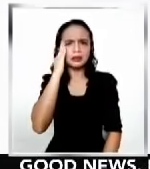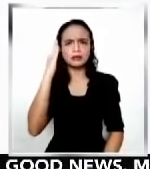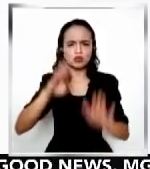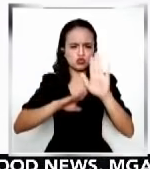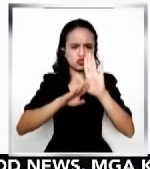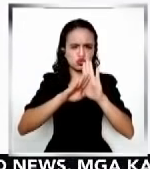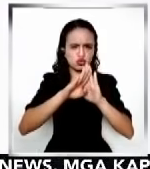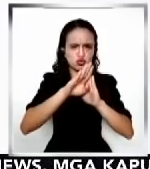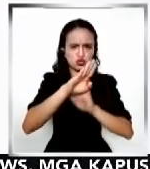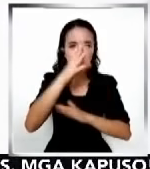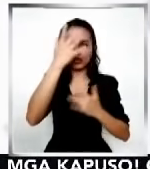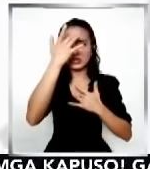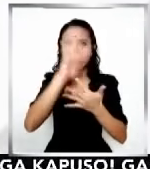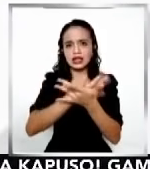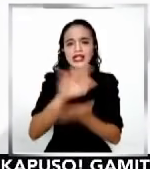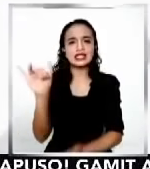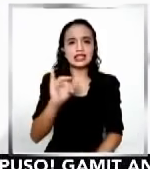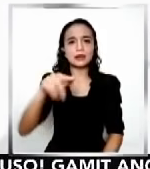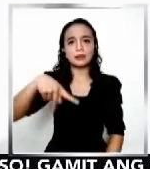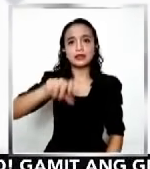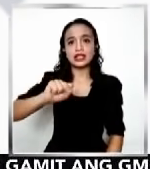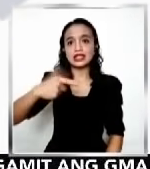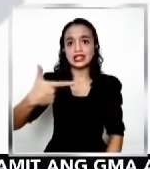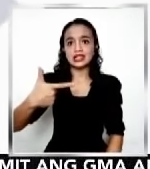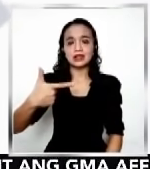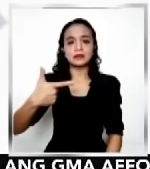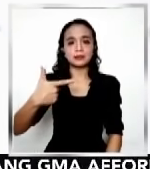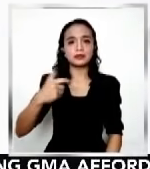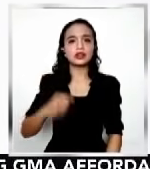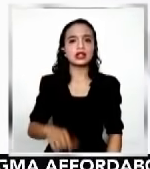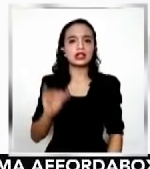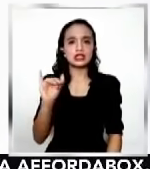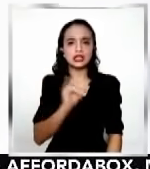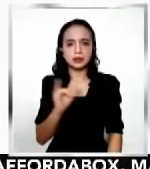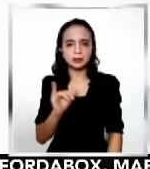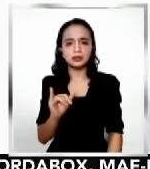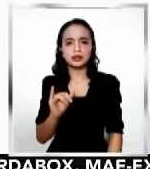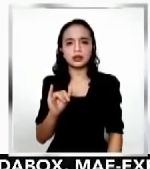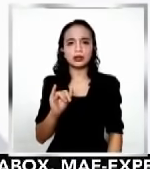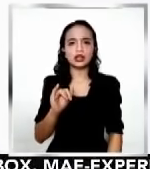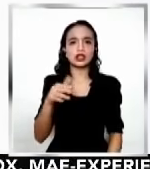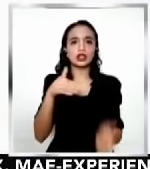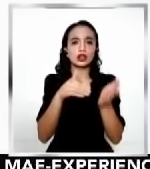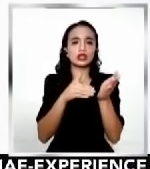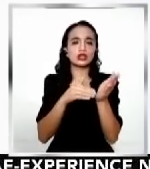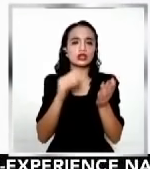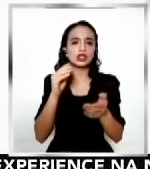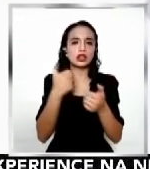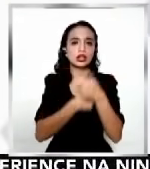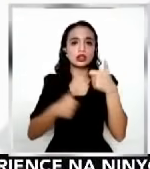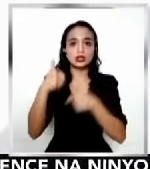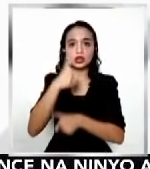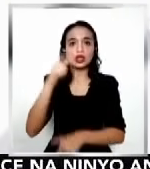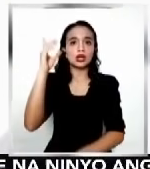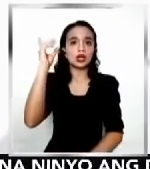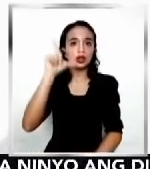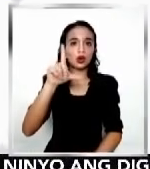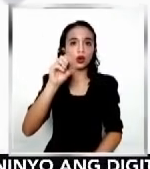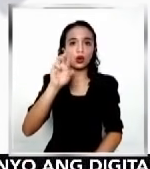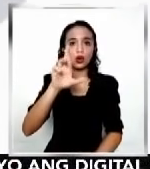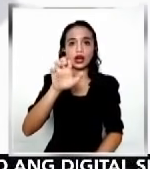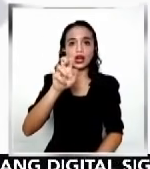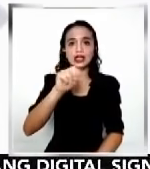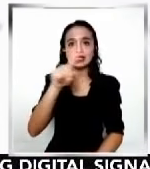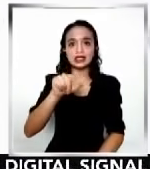PSG personnel. And even Secretary Lorenzana po ay positibo. Naninigurado lang po ang PSG